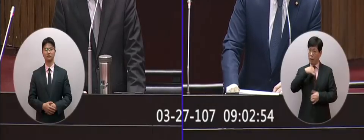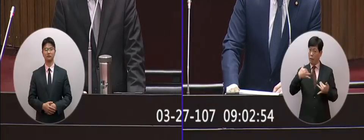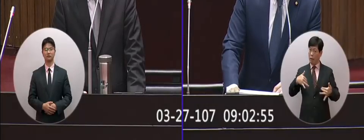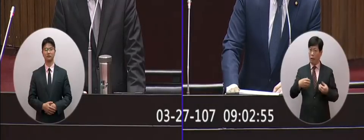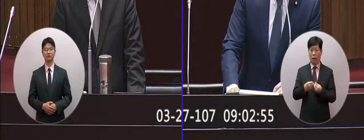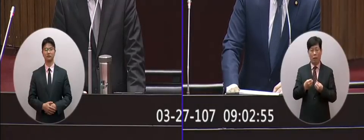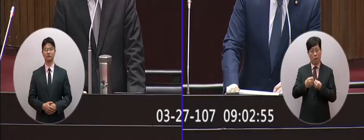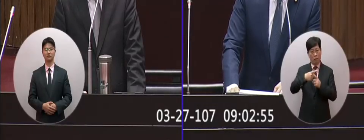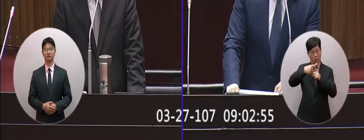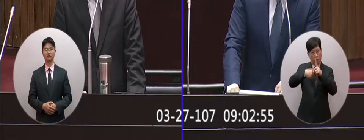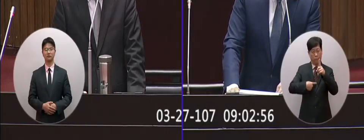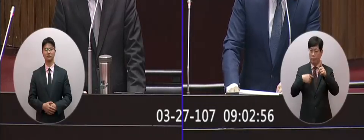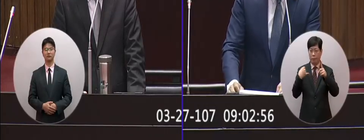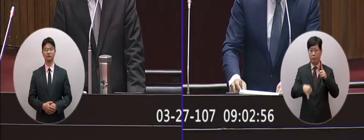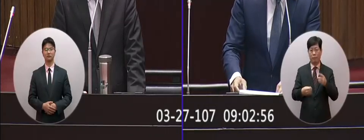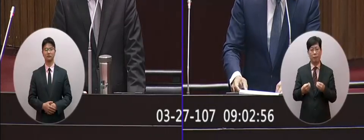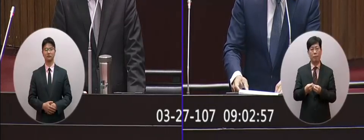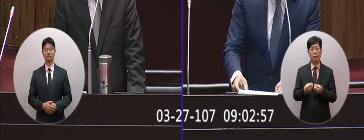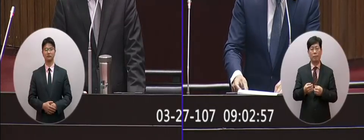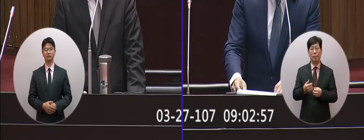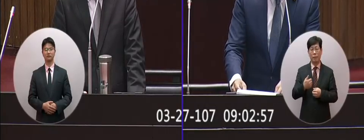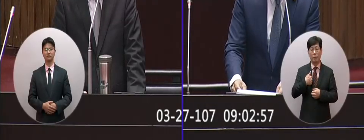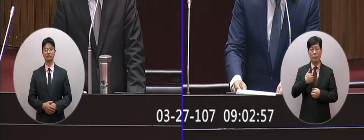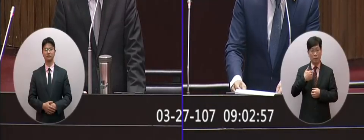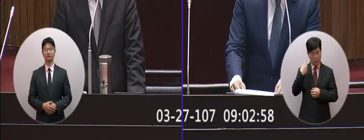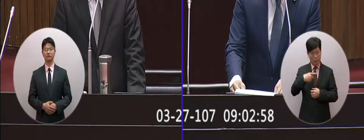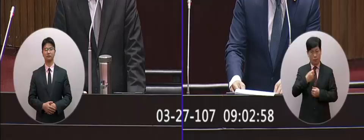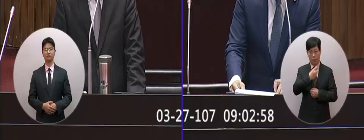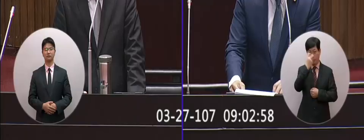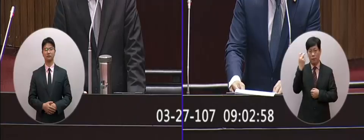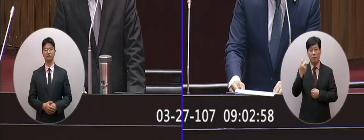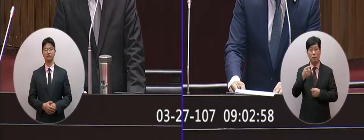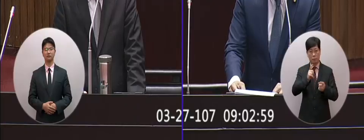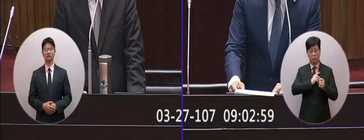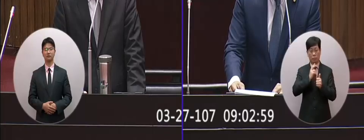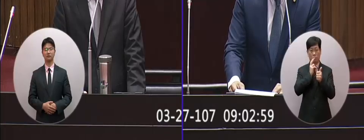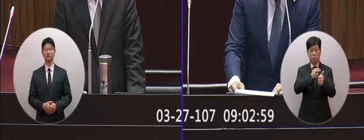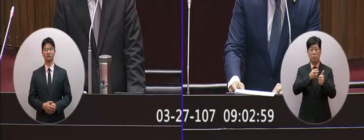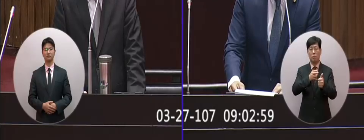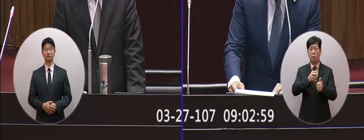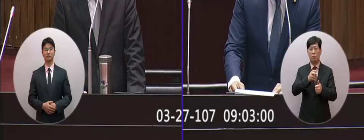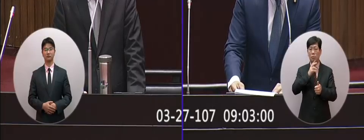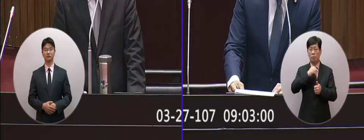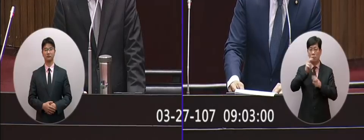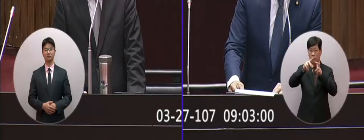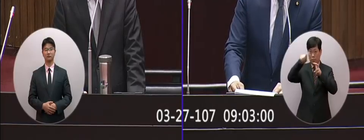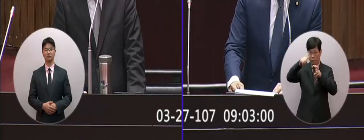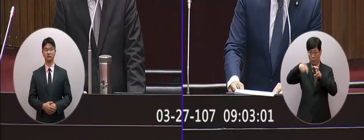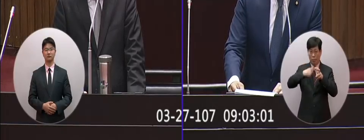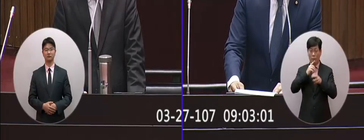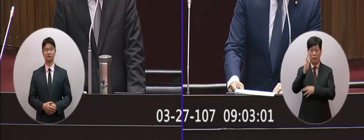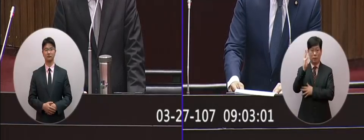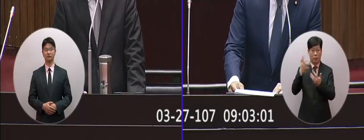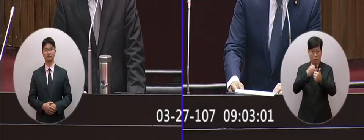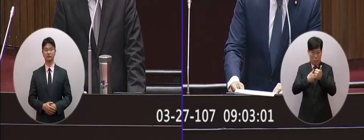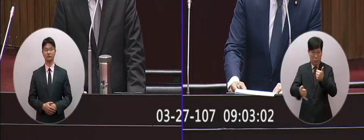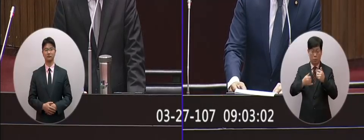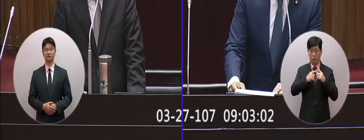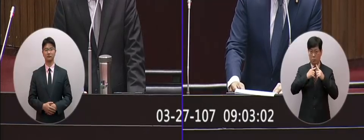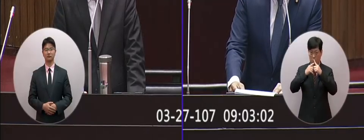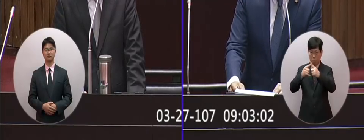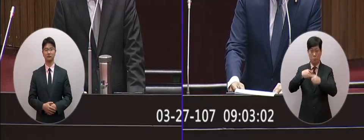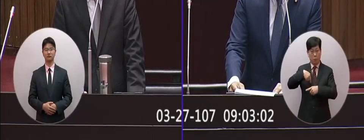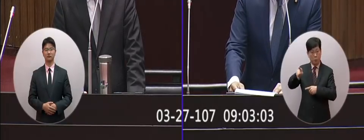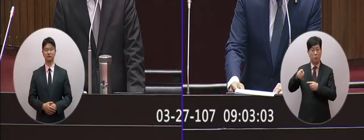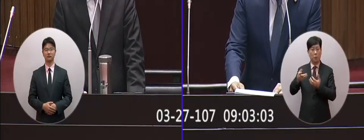的这个竞争力会陷于很不利的状态。但我们也有观察到，就是说您已经委派这个邓正中政委去前往去